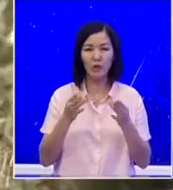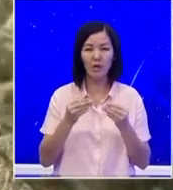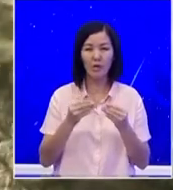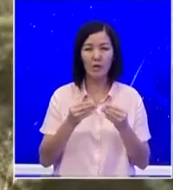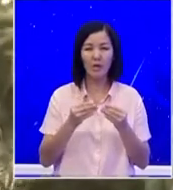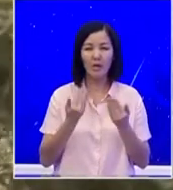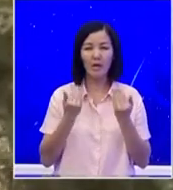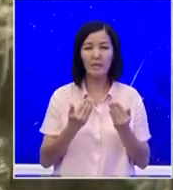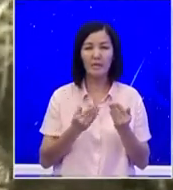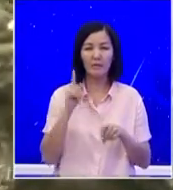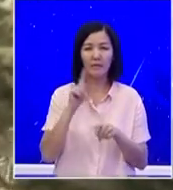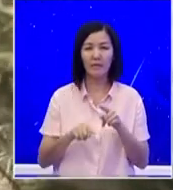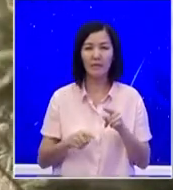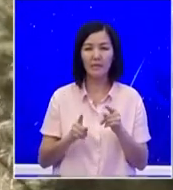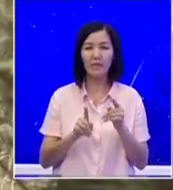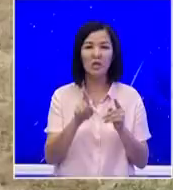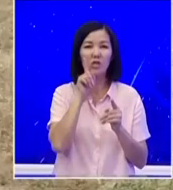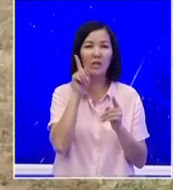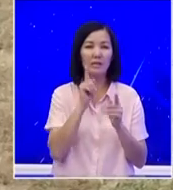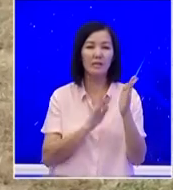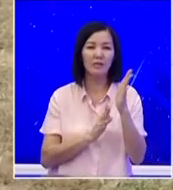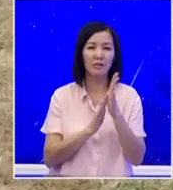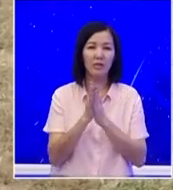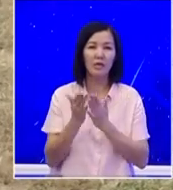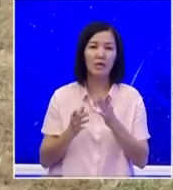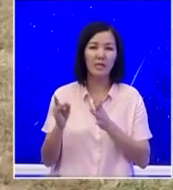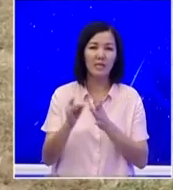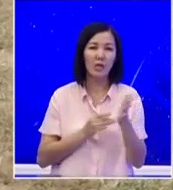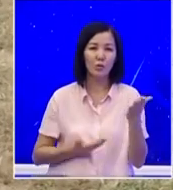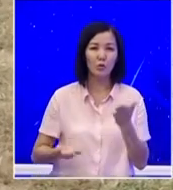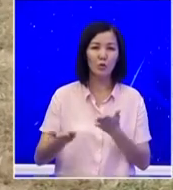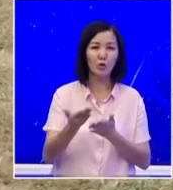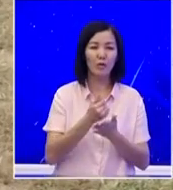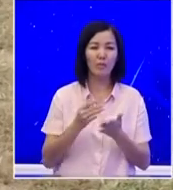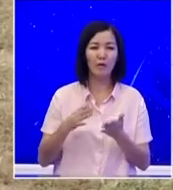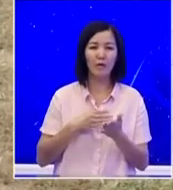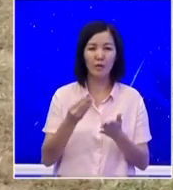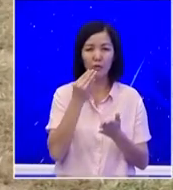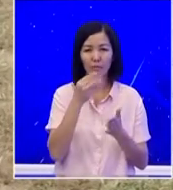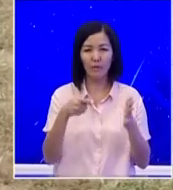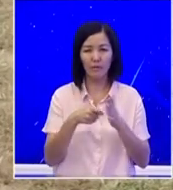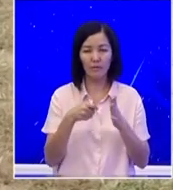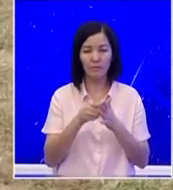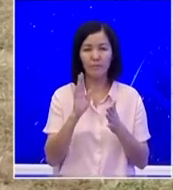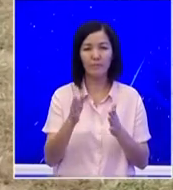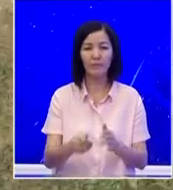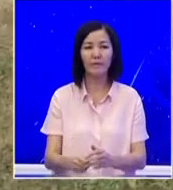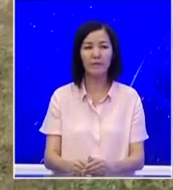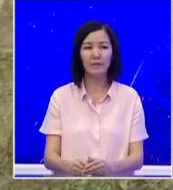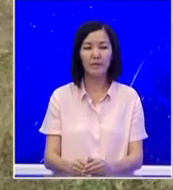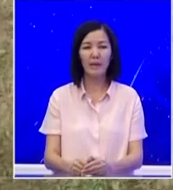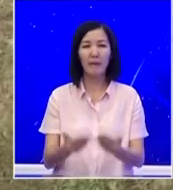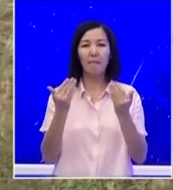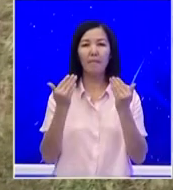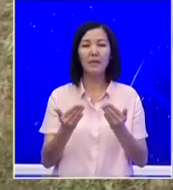алмай, міне көздің жауын алатындай көк бөмбек қып былай жиналып алған шөпті жеген малдың да таңдайынан кетпейтін шығар.